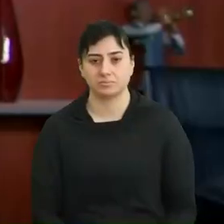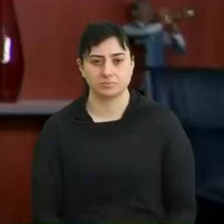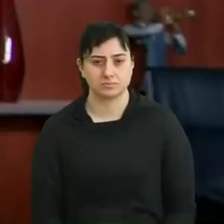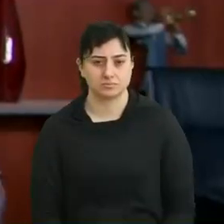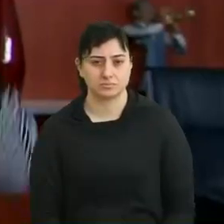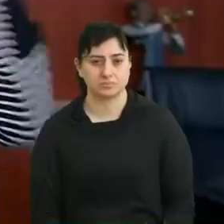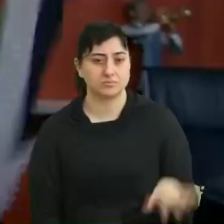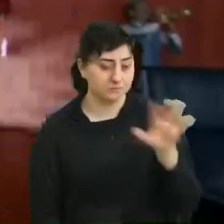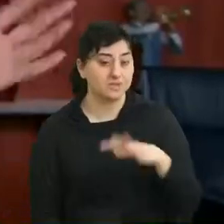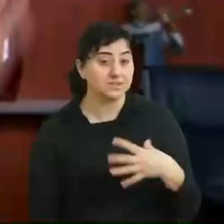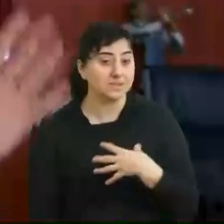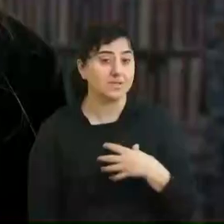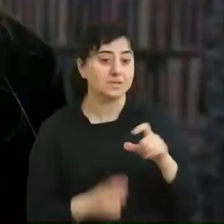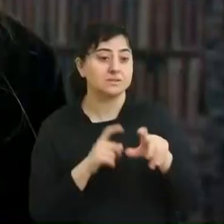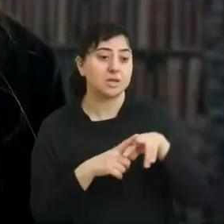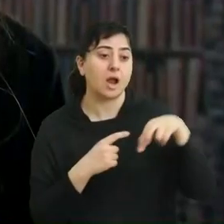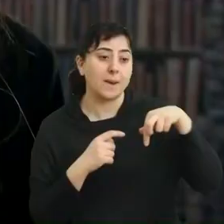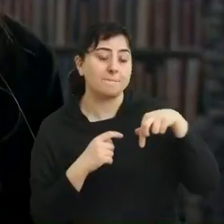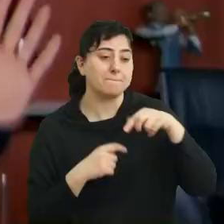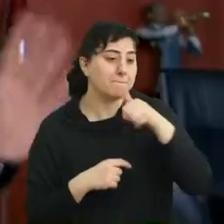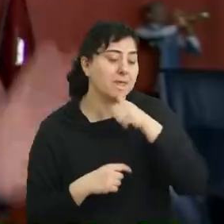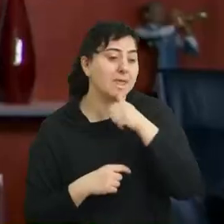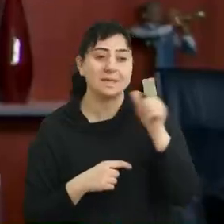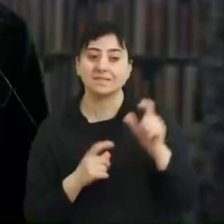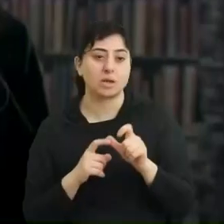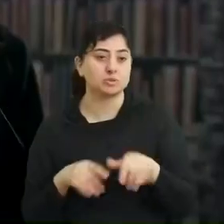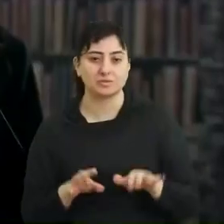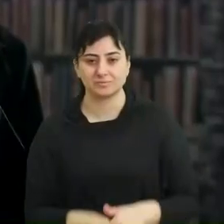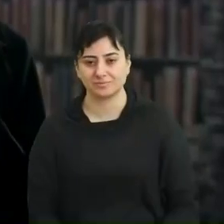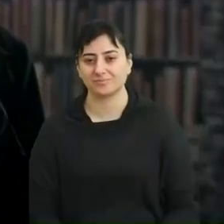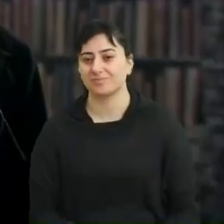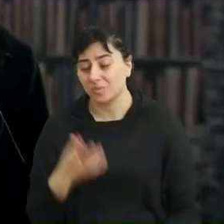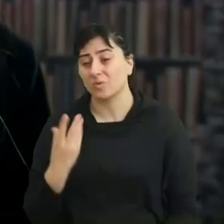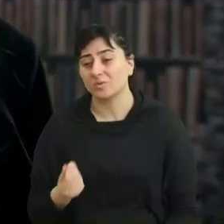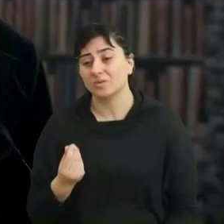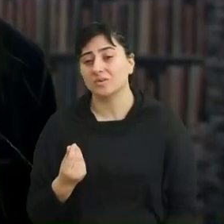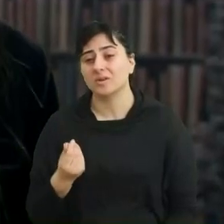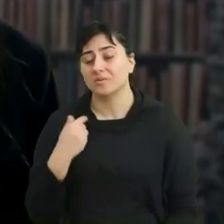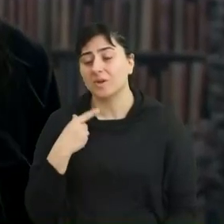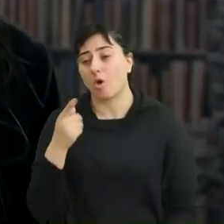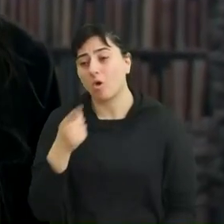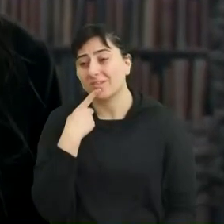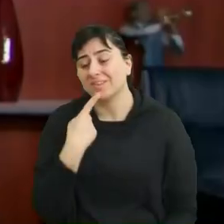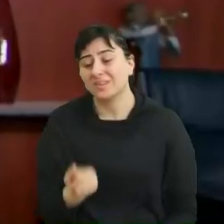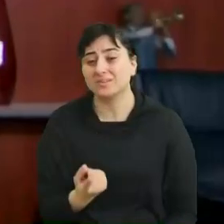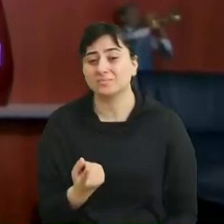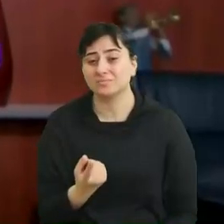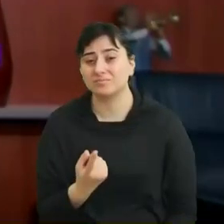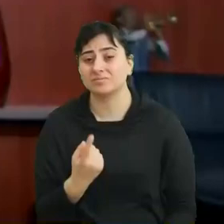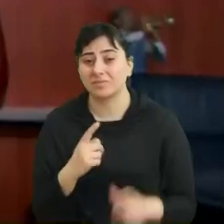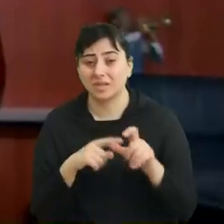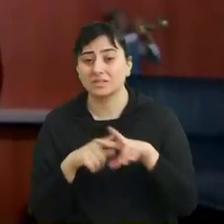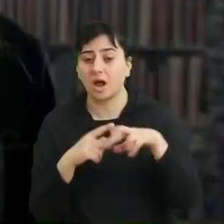Buranın sahibi Sarp Bey. Sarpışko diye biri değil. Tamam işte, ben de ondan bahsediyorum zaten